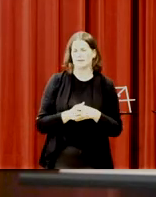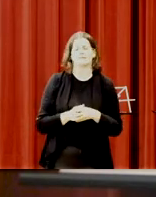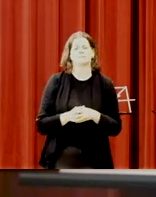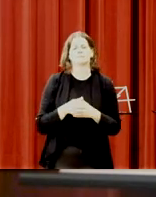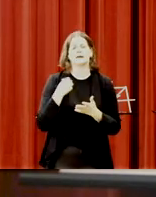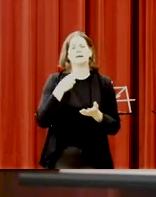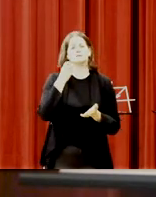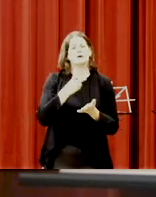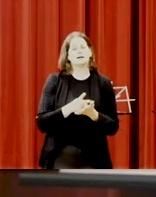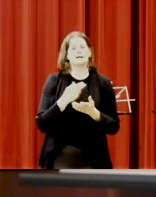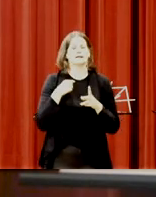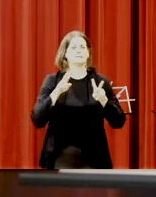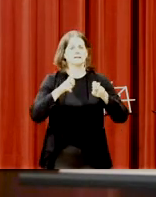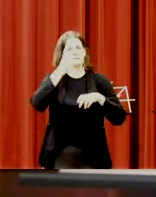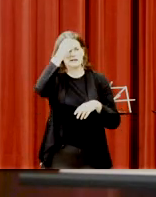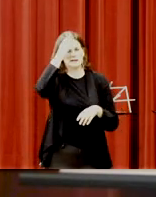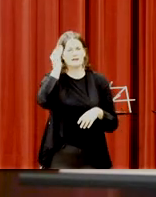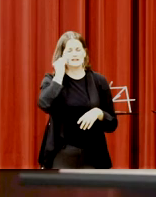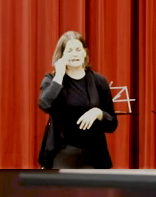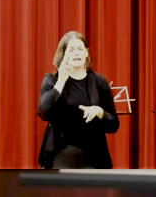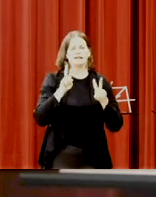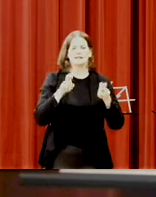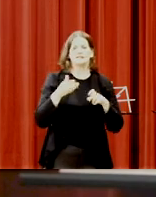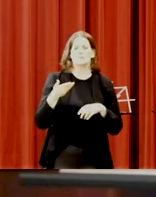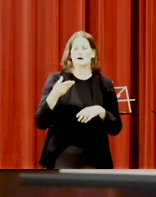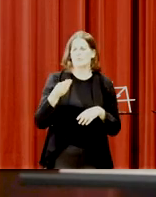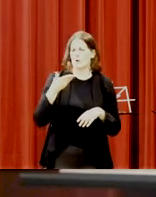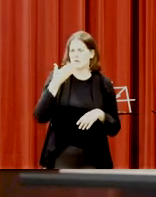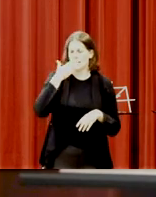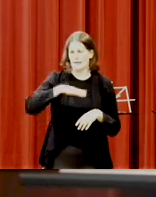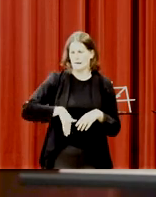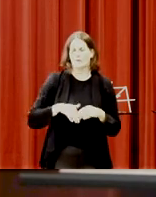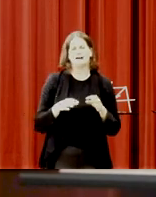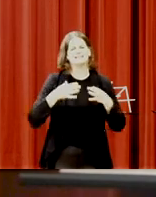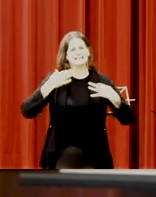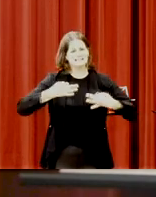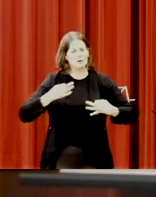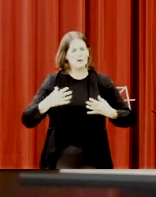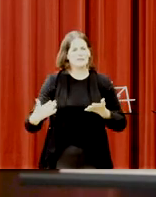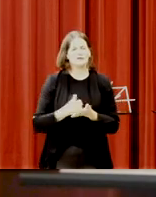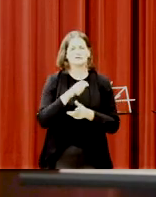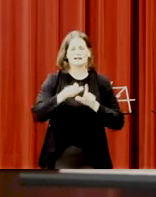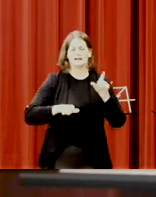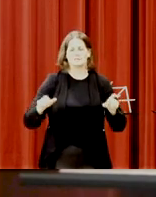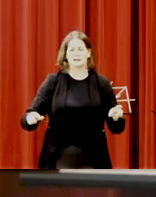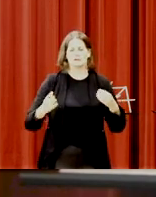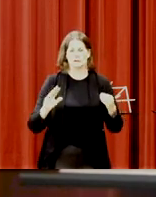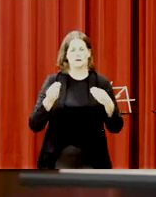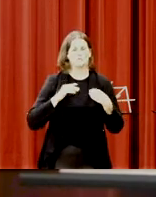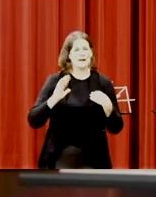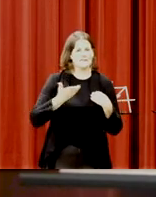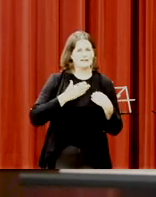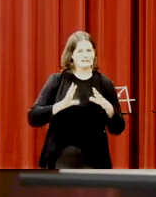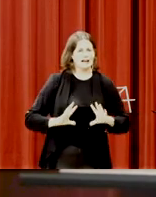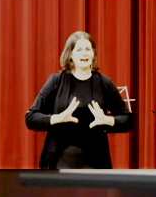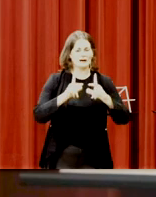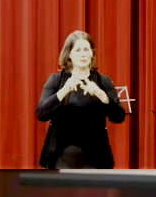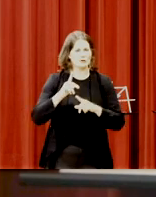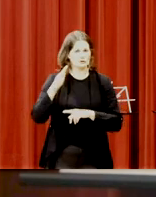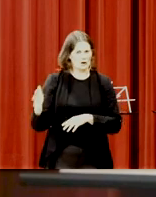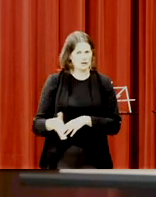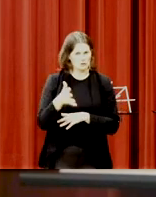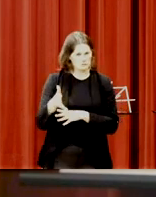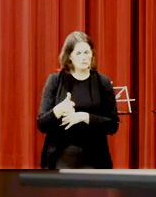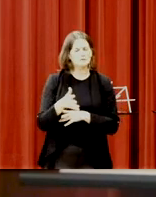la primera revolució industrial i que van veure com màquines potser s'apoderaven dels seus llocs de feina també van sentir molta por i molta temor, però per això està